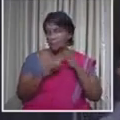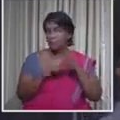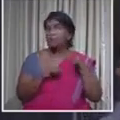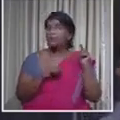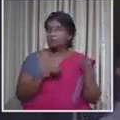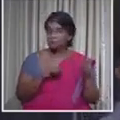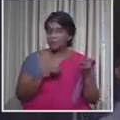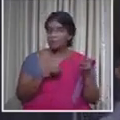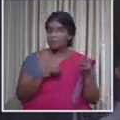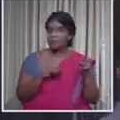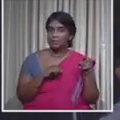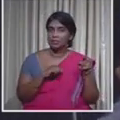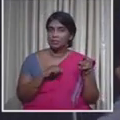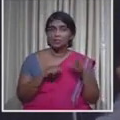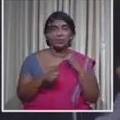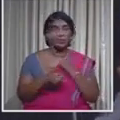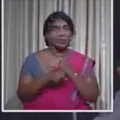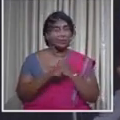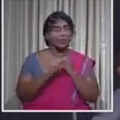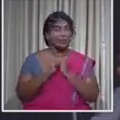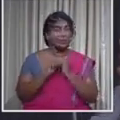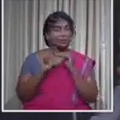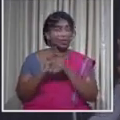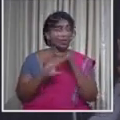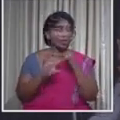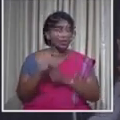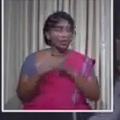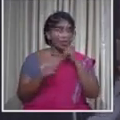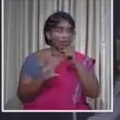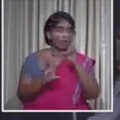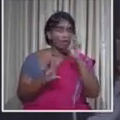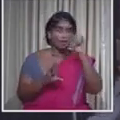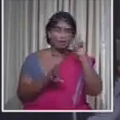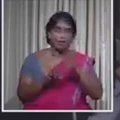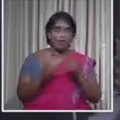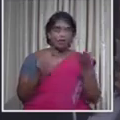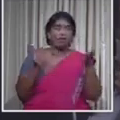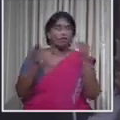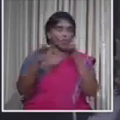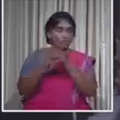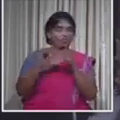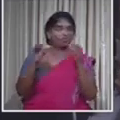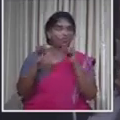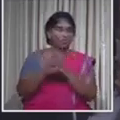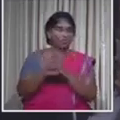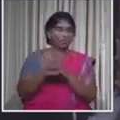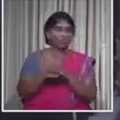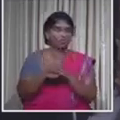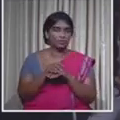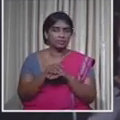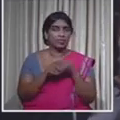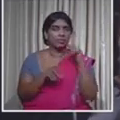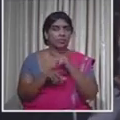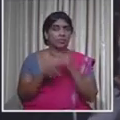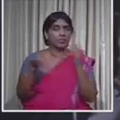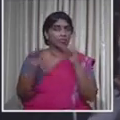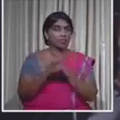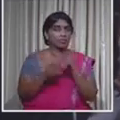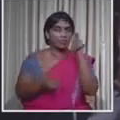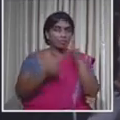හැබැයි රාජ්‍ය සේවයට වසරකට අපි දන්නවා 25000ක් විතර එකතු වෙනවා ගරු අමතුතුමා ගරු සභාපතිතුමනි ඒ එකතු වෙන